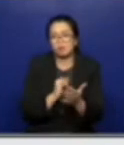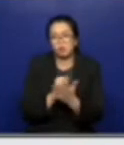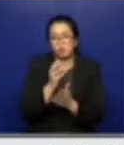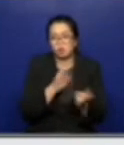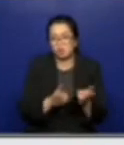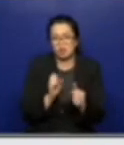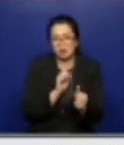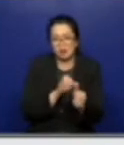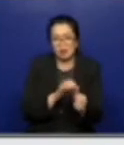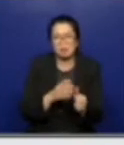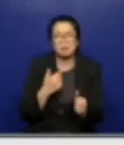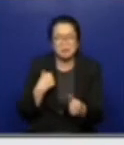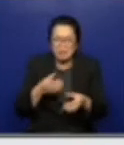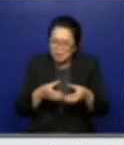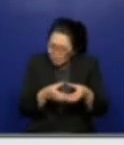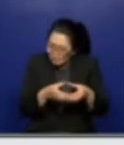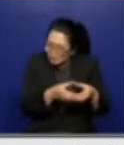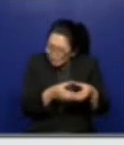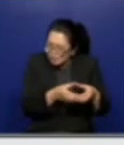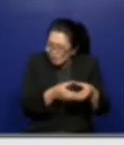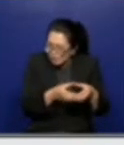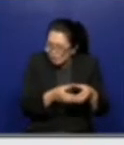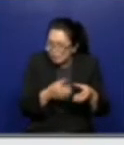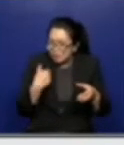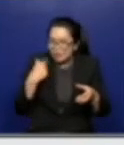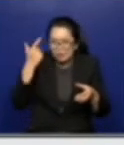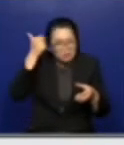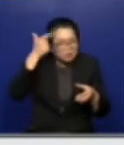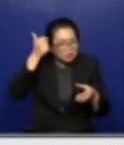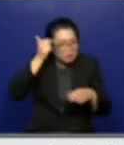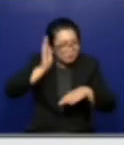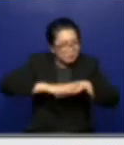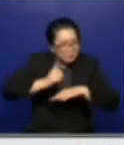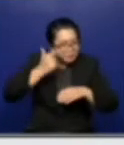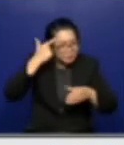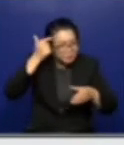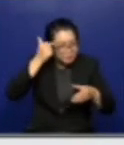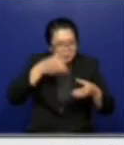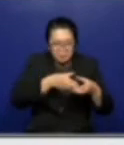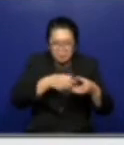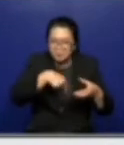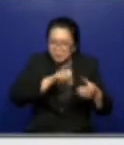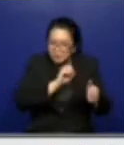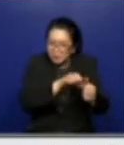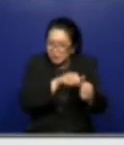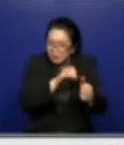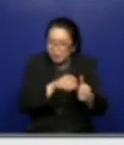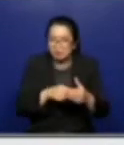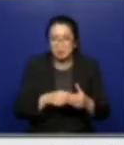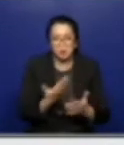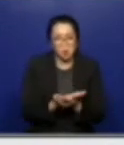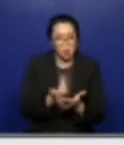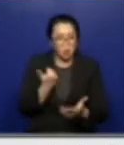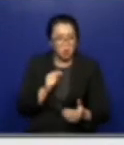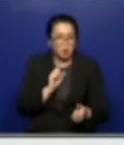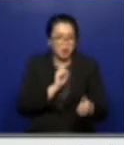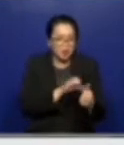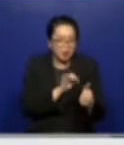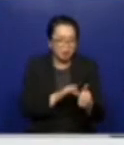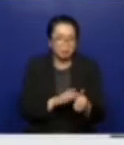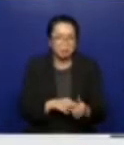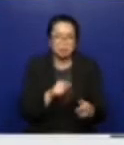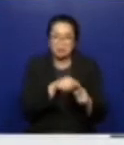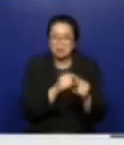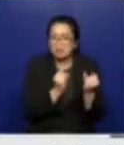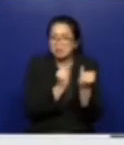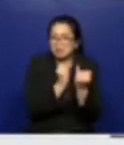เชื่อว่าท่านต้องมีทีมเศรษฐกิจอย่างน้อยในทีมท่านต้องมีนักวิชาการต้องมีนักธุรกิจหรืออย่างน้อยเจ้าสัวบางคนที่ท่านไป